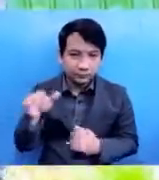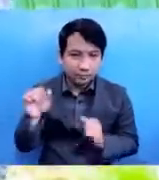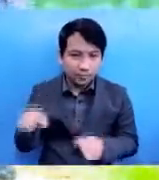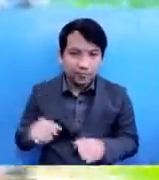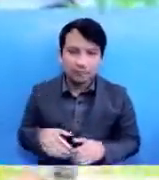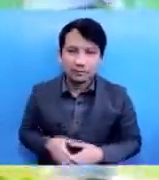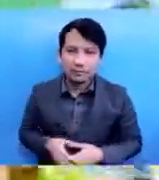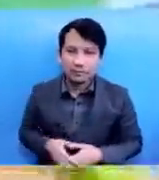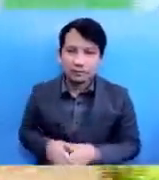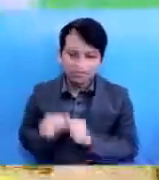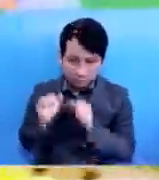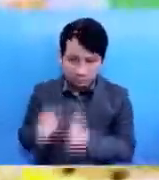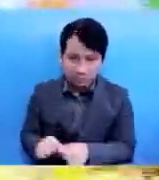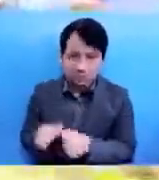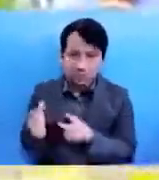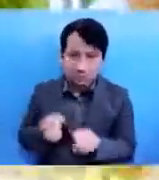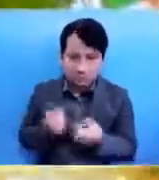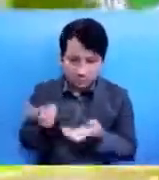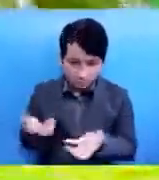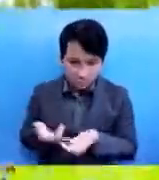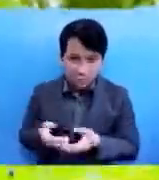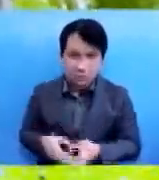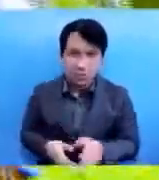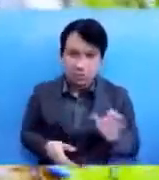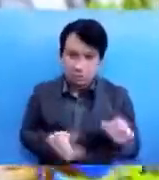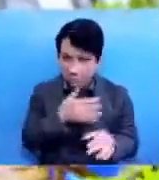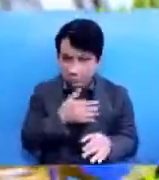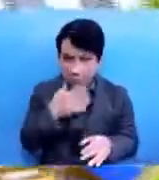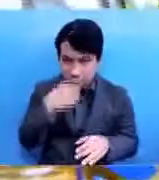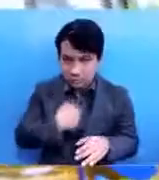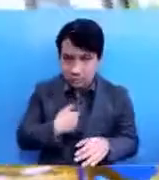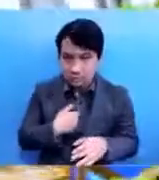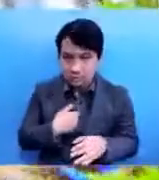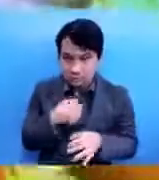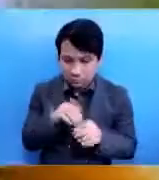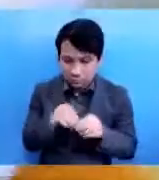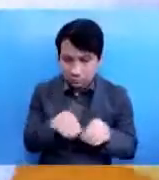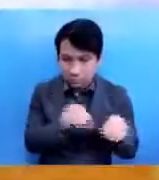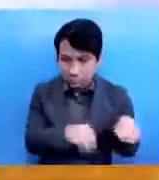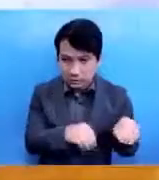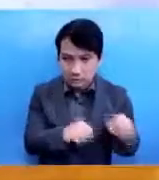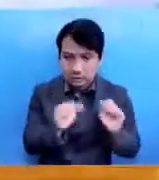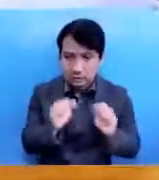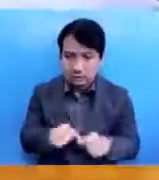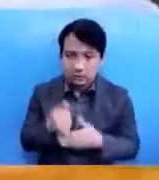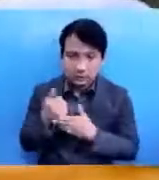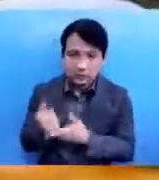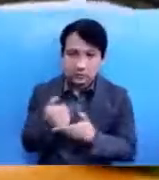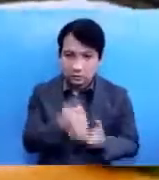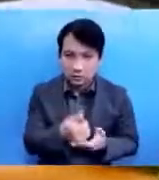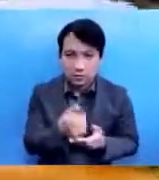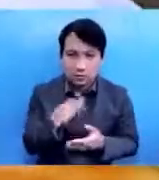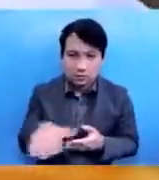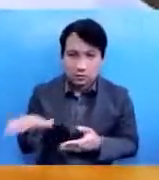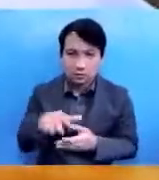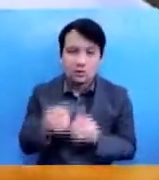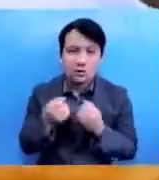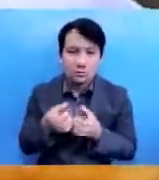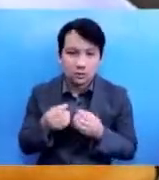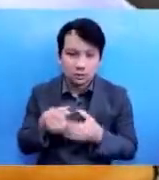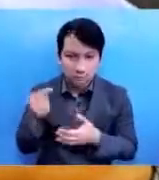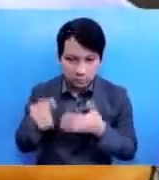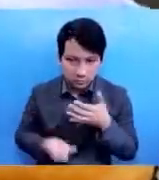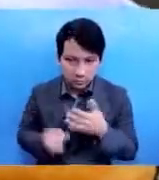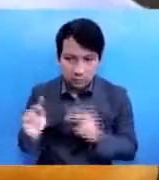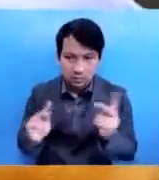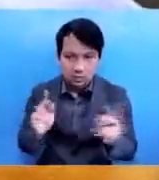gagawa mo siya dito eh. And with the aging population ng farmers natin, kailangan natin ng mas maraming tao engage